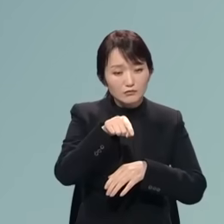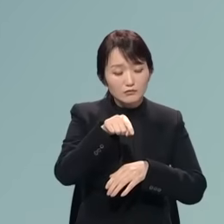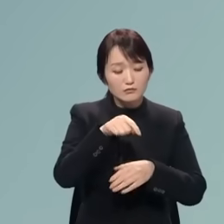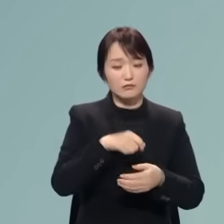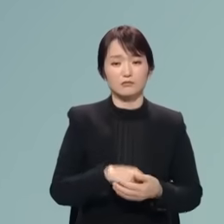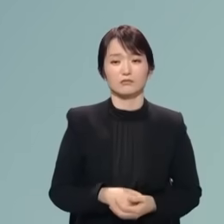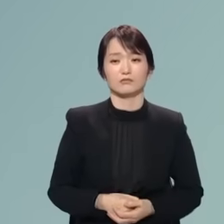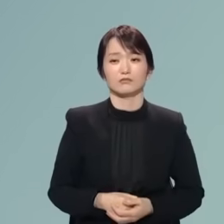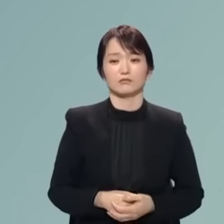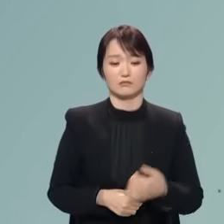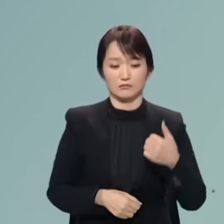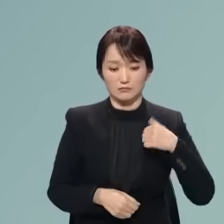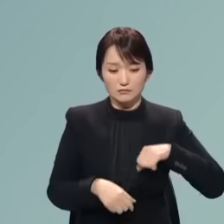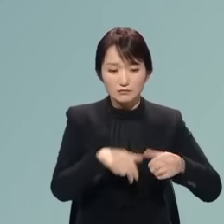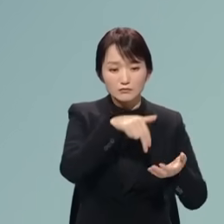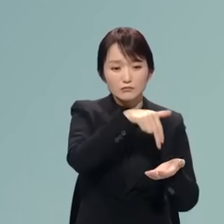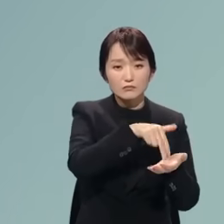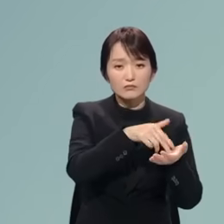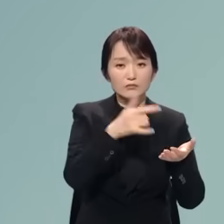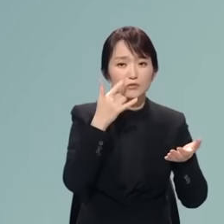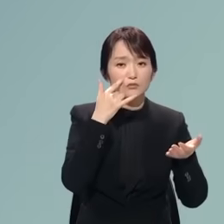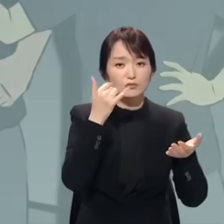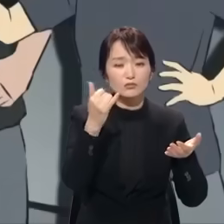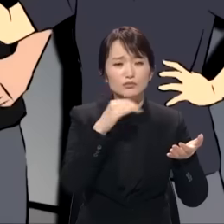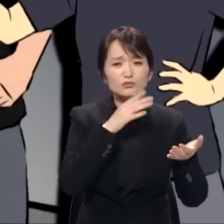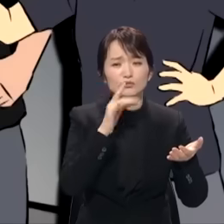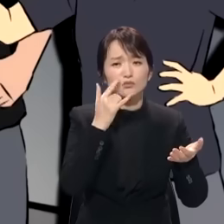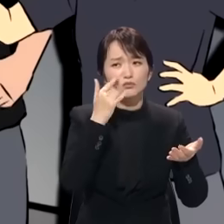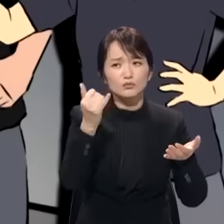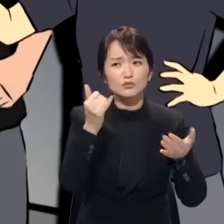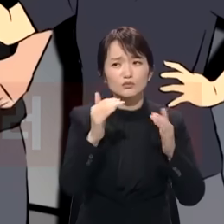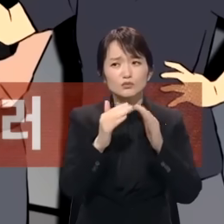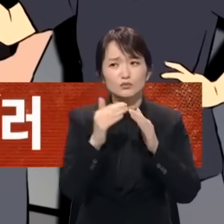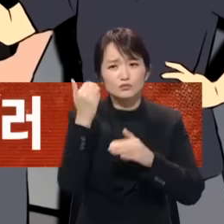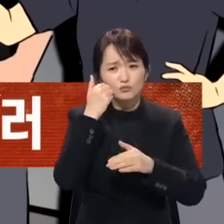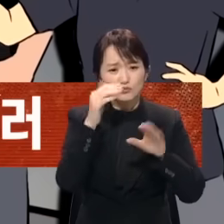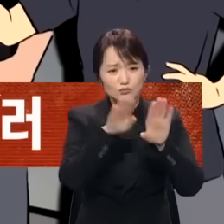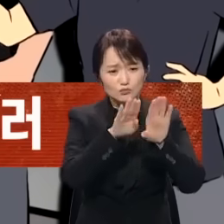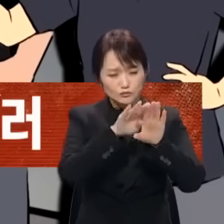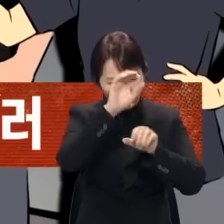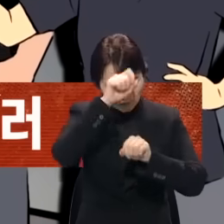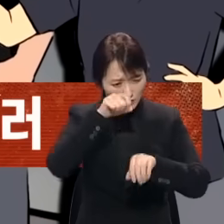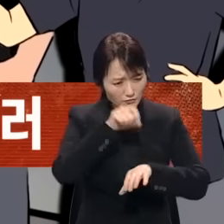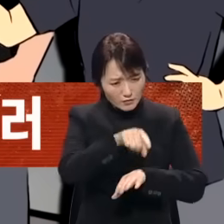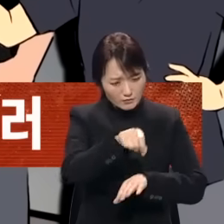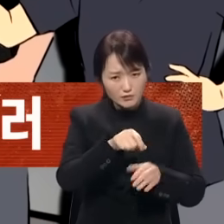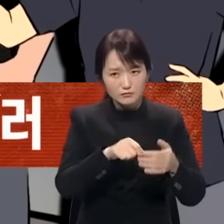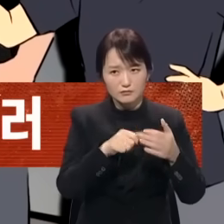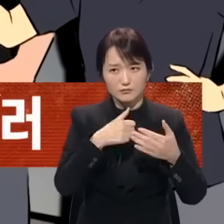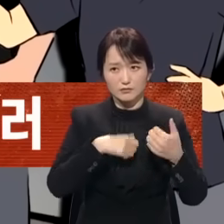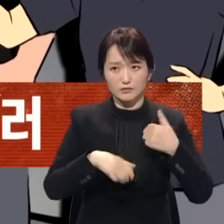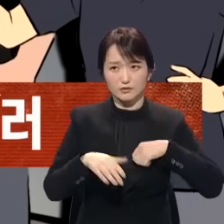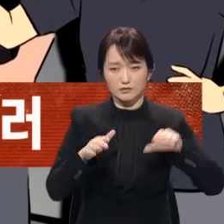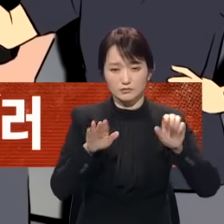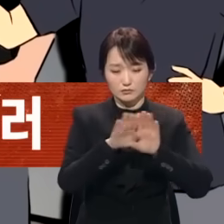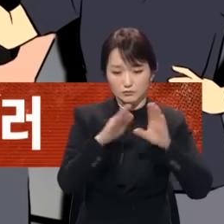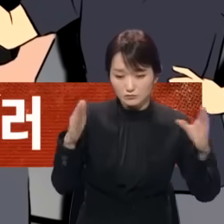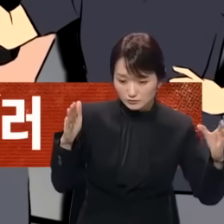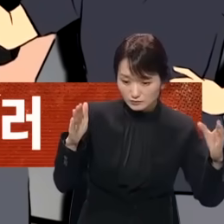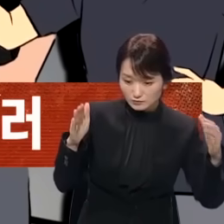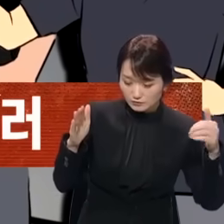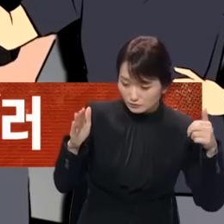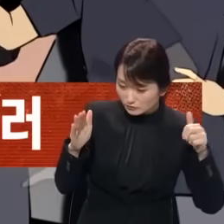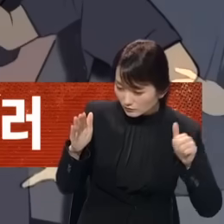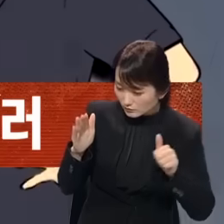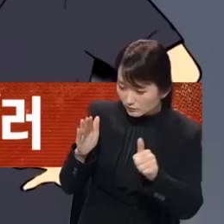게다가 아들들 입장에서는 부모님 노 부부가 계시는 집인데 누가 와서 문을 차 발로 차니까 아들들이 나온 겁니다 근 나와서